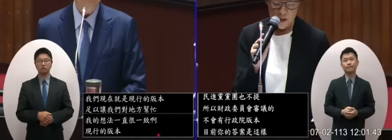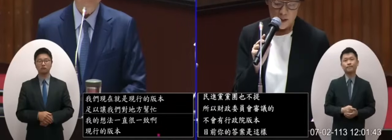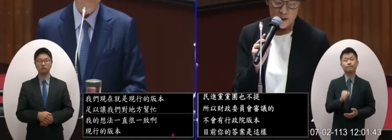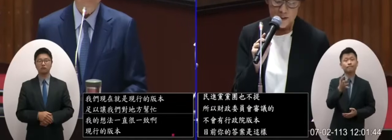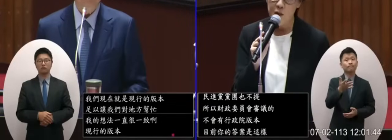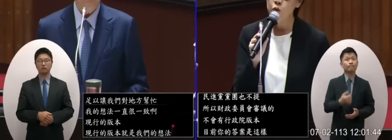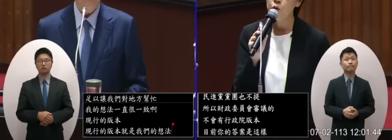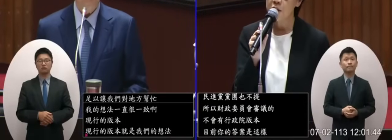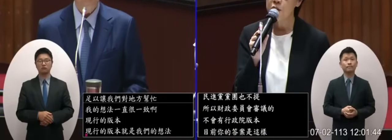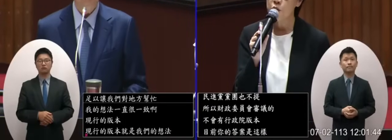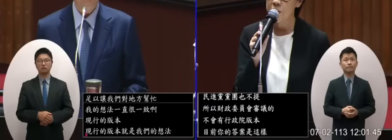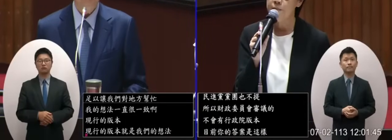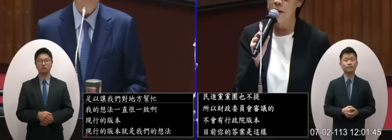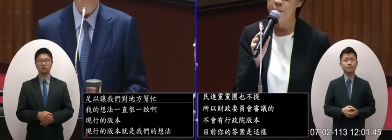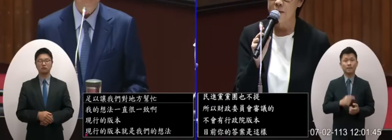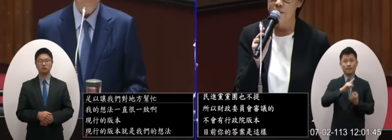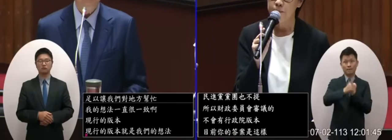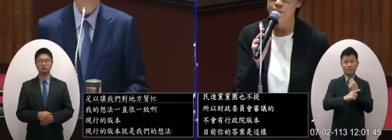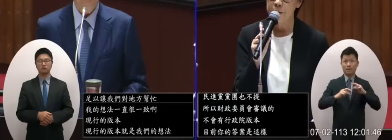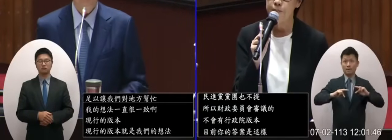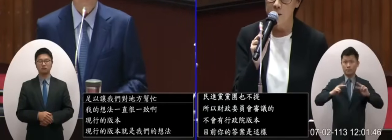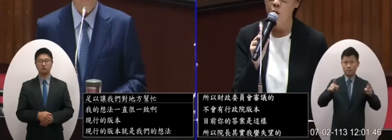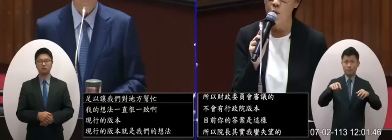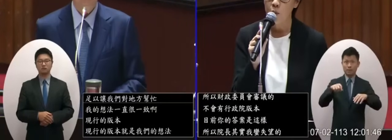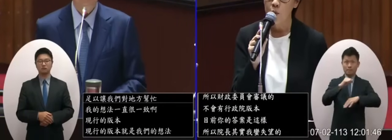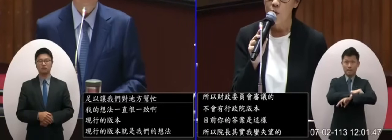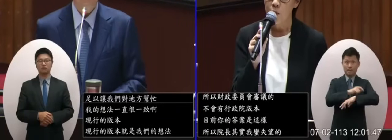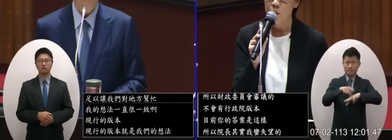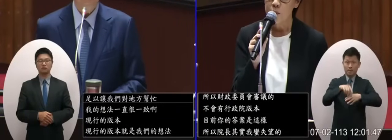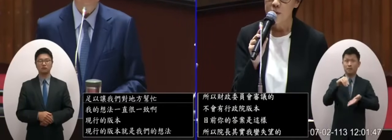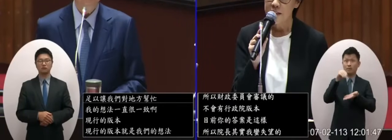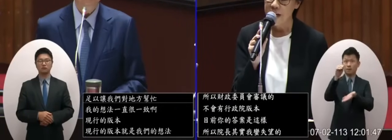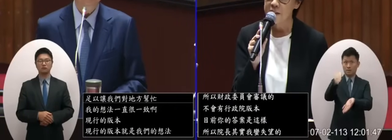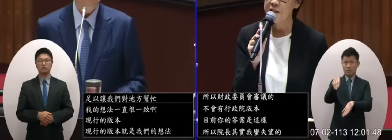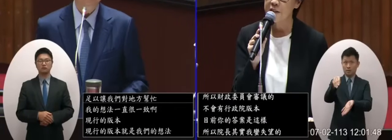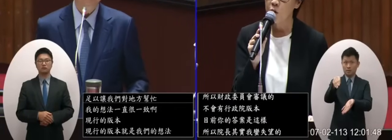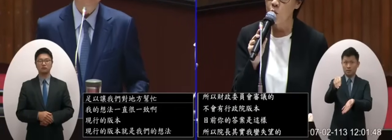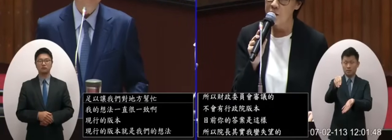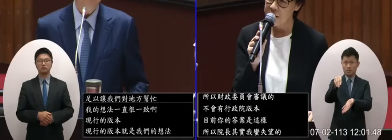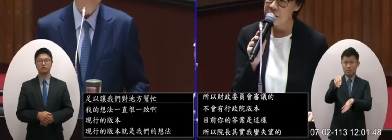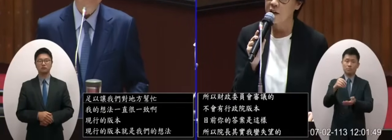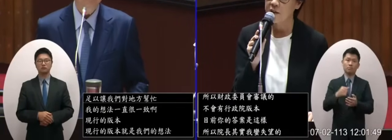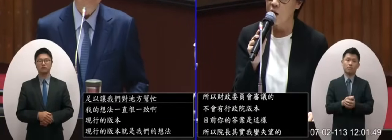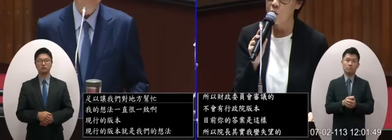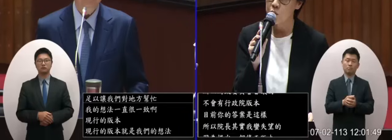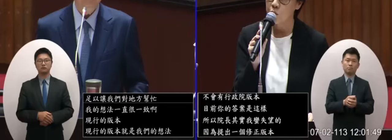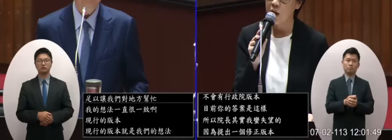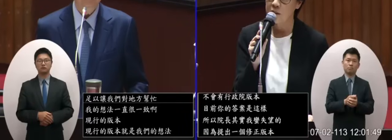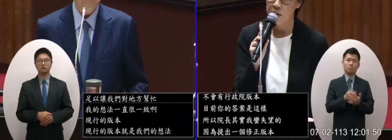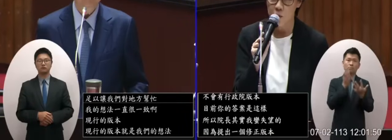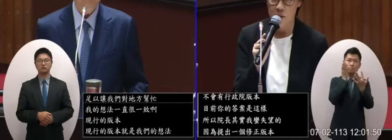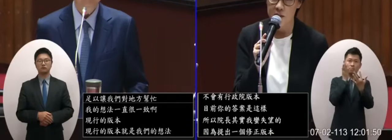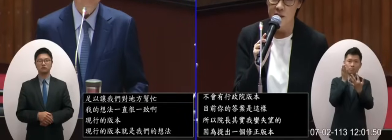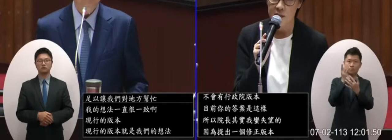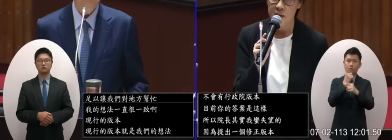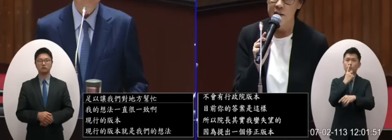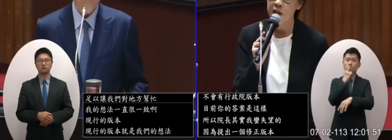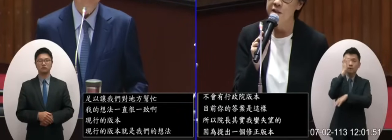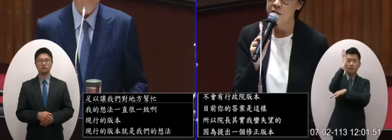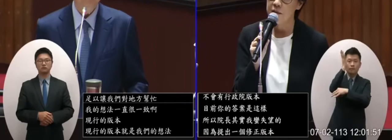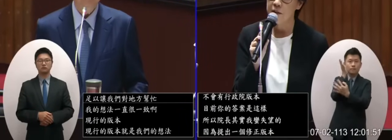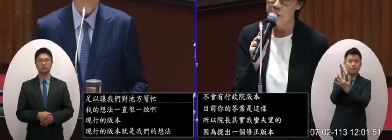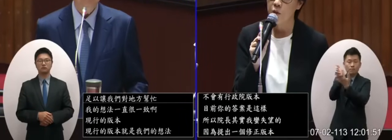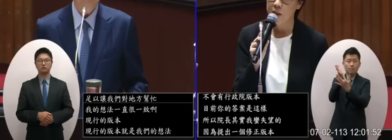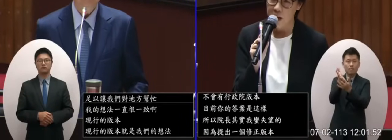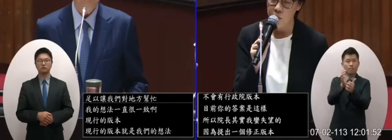为提出一个修正版本，并没有干涉或影响到中央的权限，